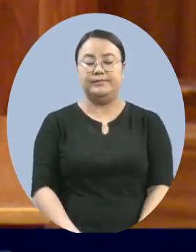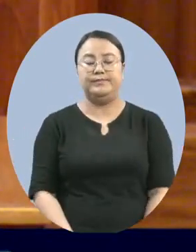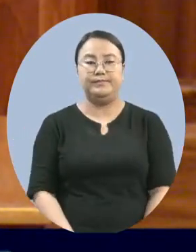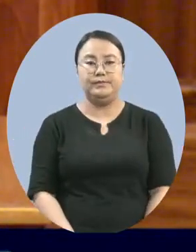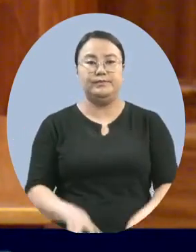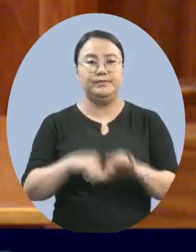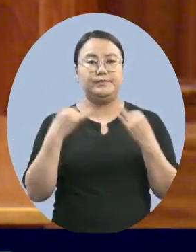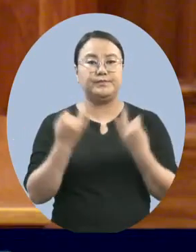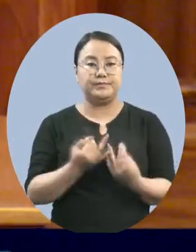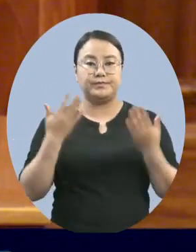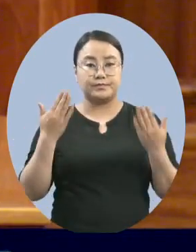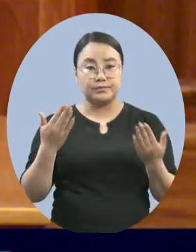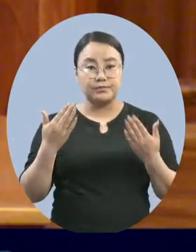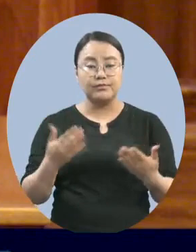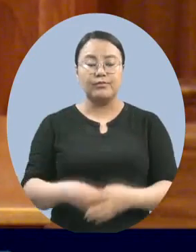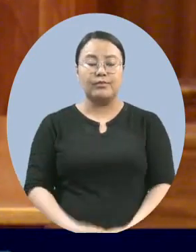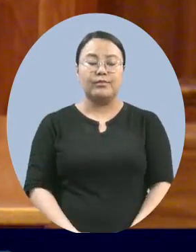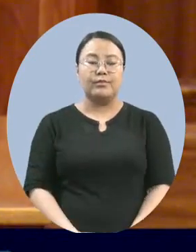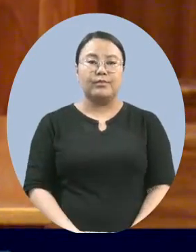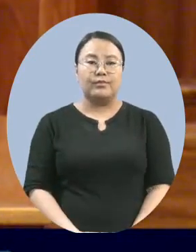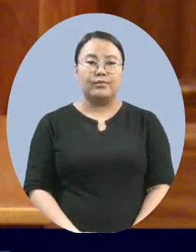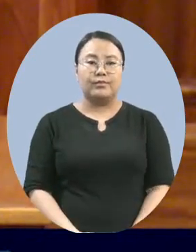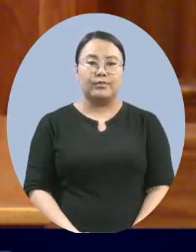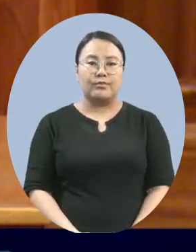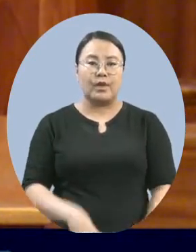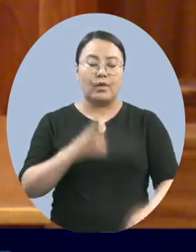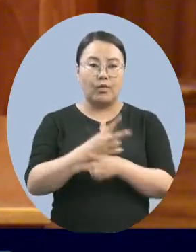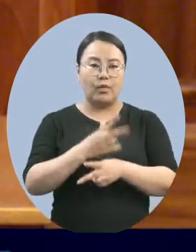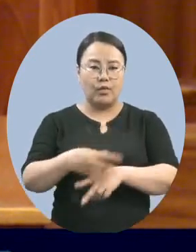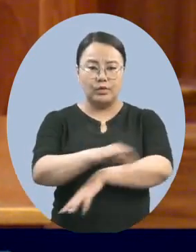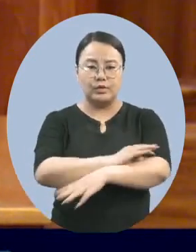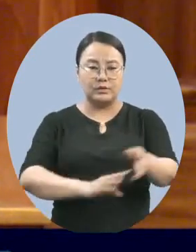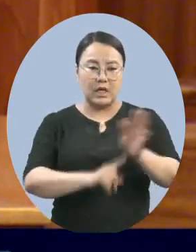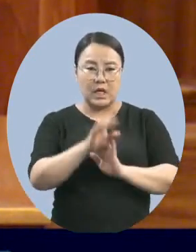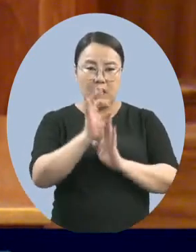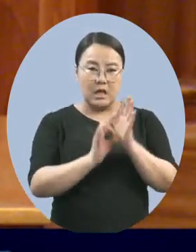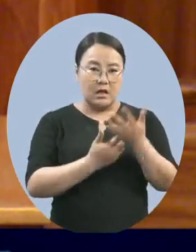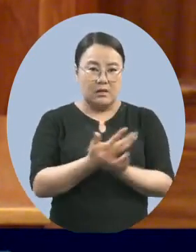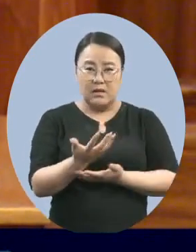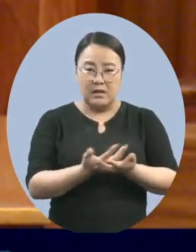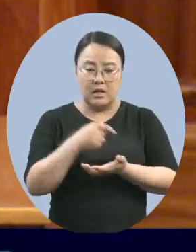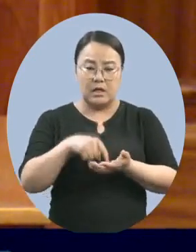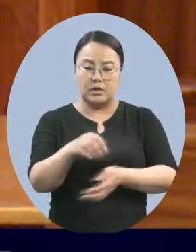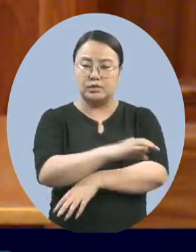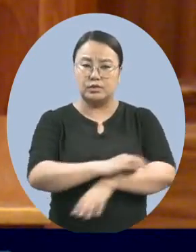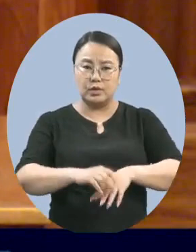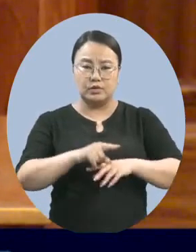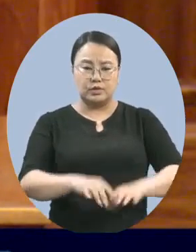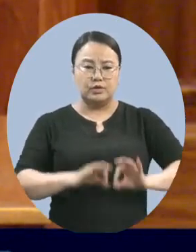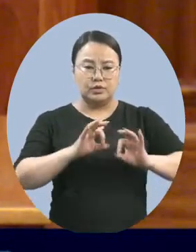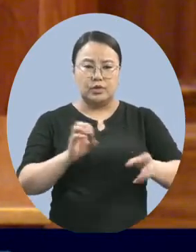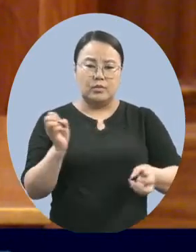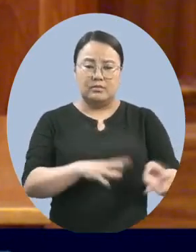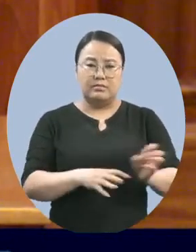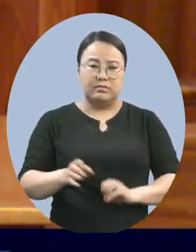хурлын чуулганы хуралдаанаар чуулганы нэгдсэн хуралдаанаар хуулийн төслийн анхны хилцүүлэг явуулах үед төслийг гүйцэн босруулах